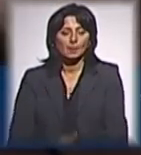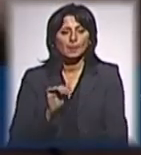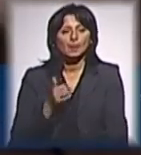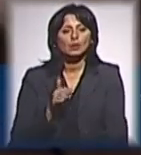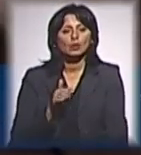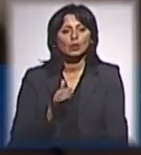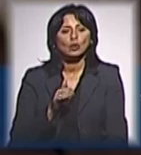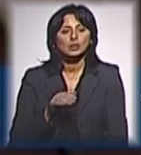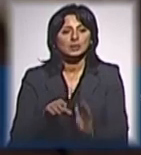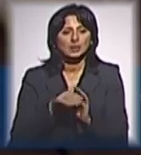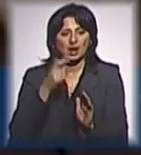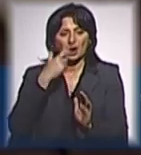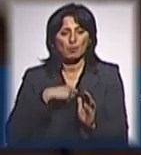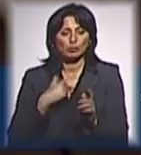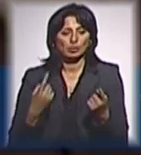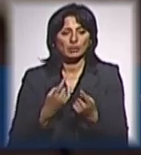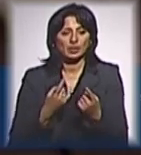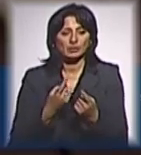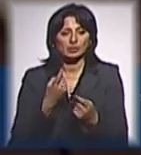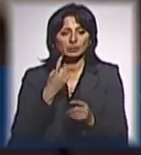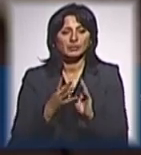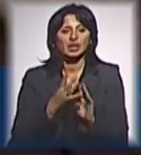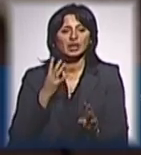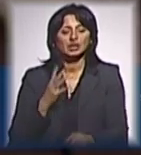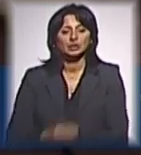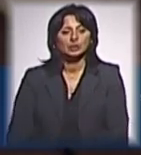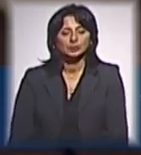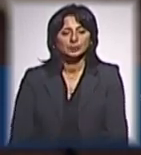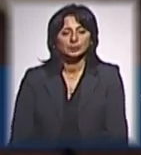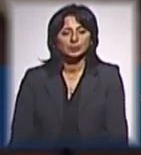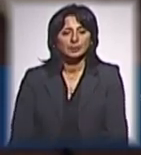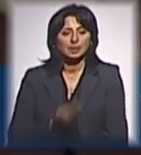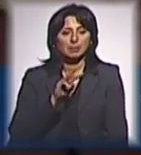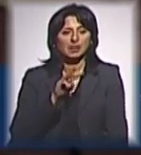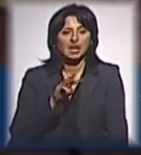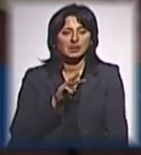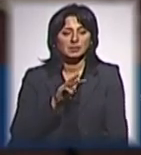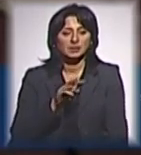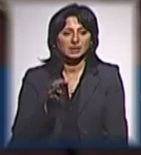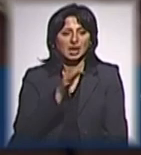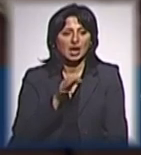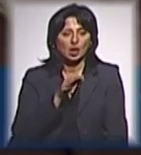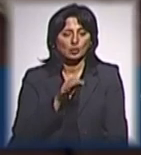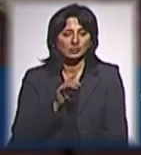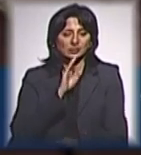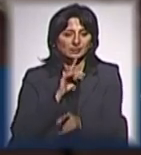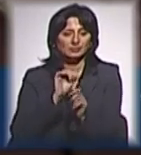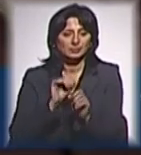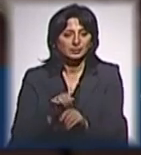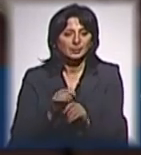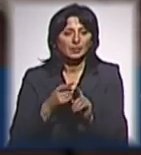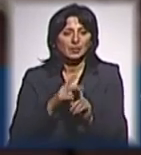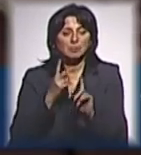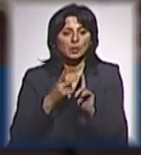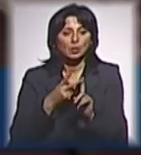როგორც ამომრჩეველი პირველ რიგში თაწმინდის რაიონის და